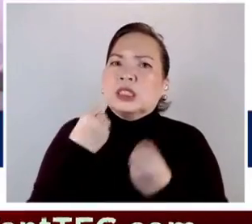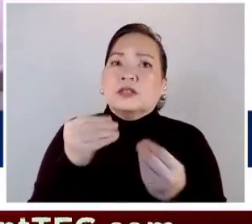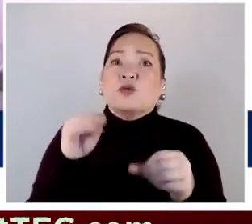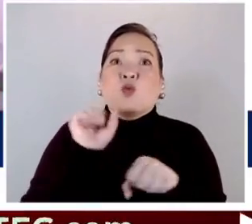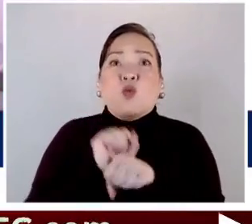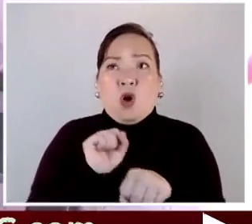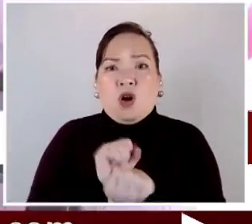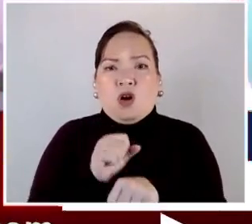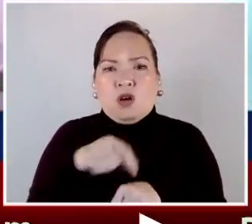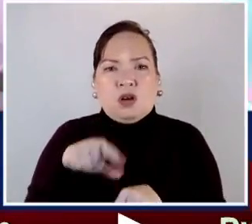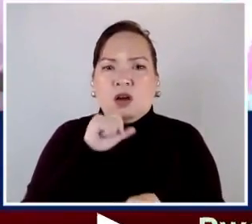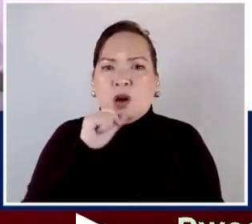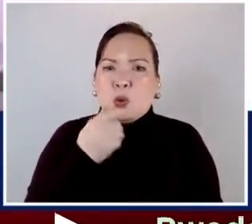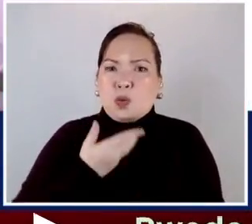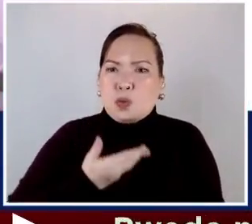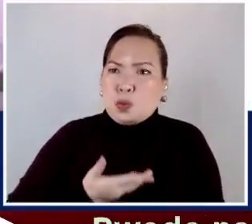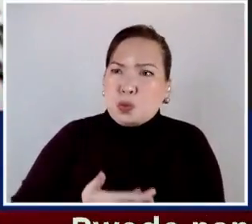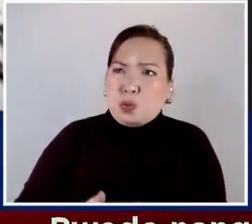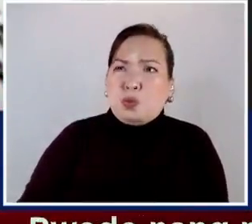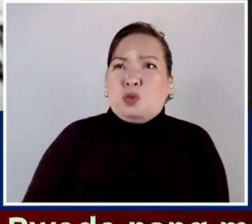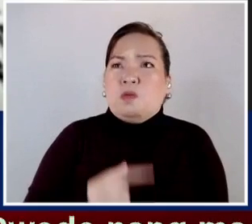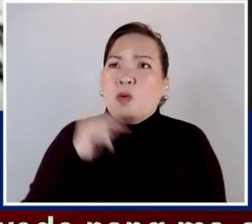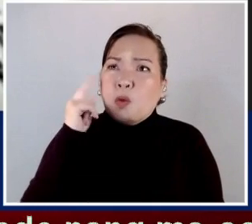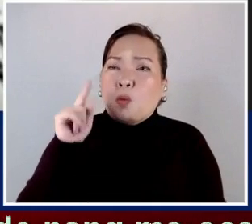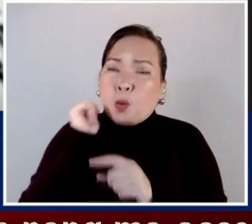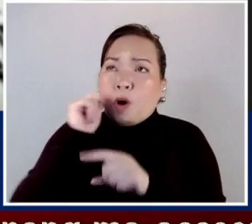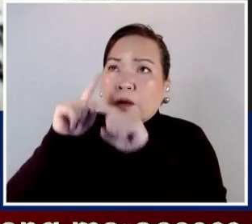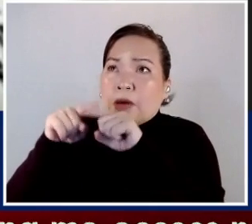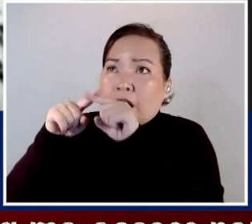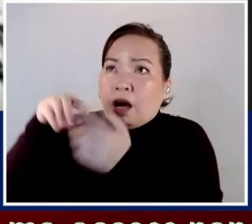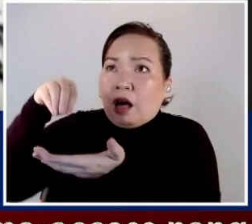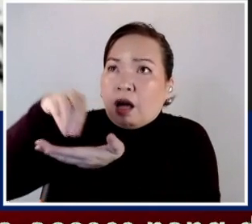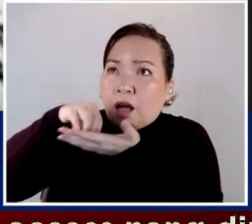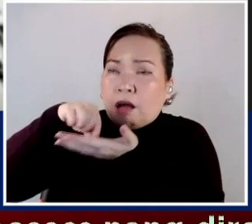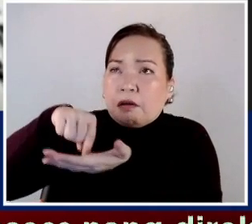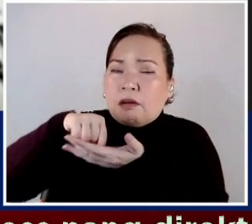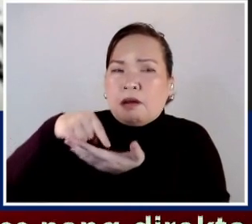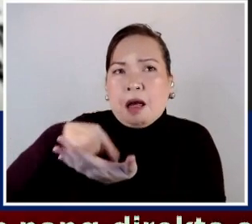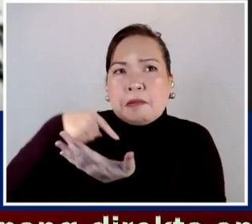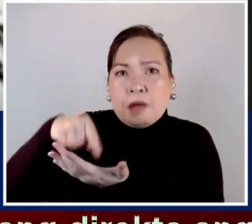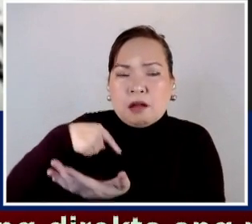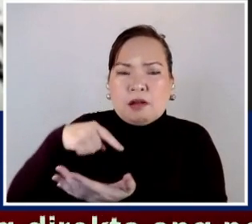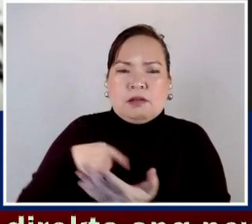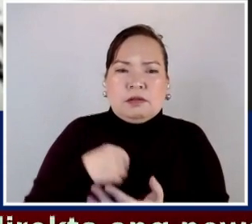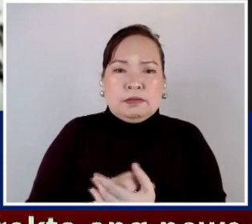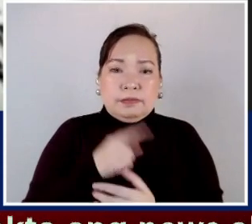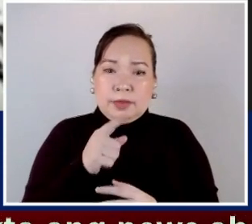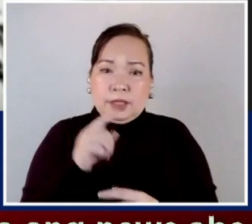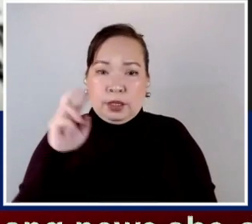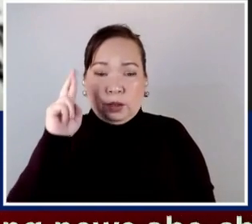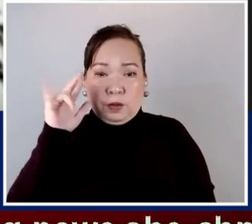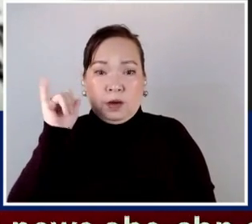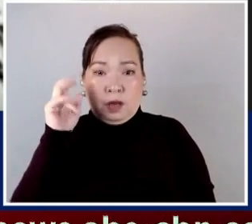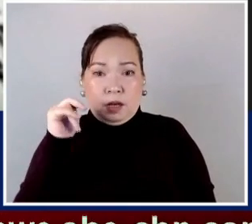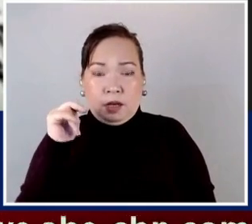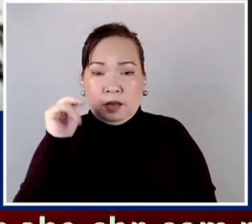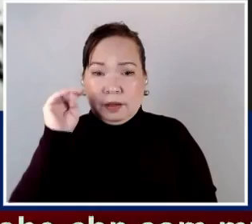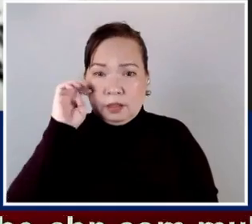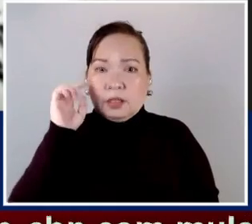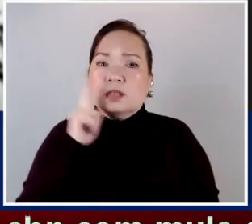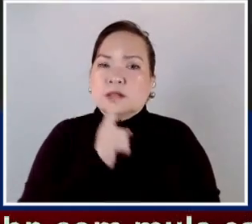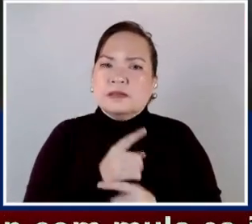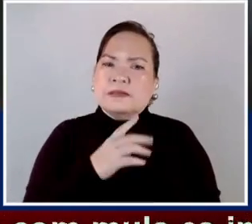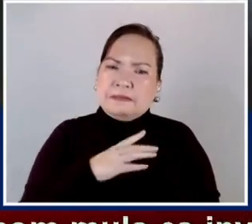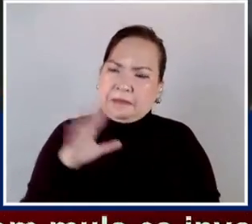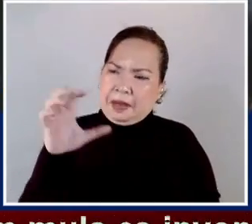lahat nagugutom, hindi lang umasa sa ayuda. Para kay Ryan Manrique, isang financial planner, malaking tulong din ang 500 piso